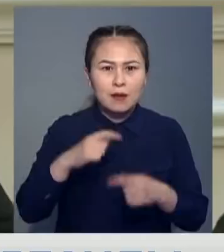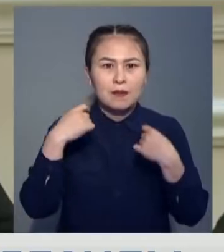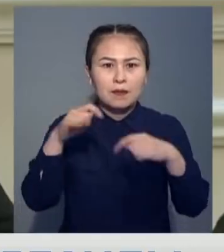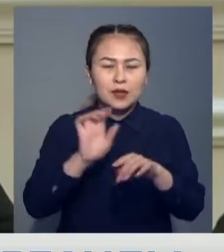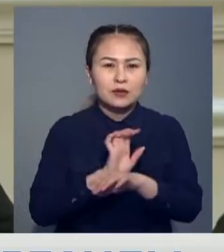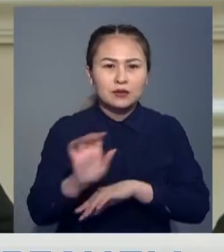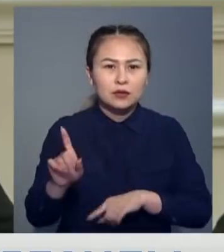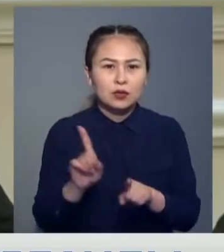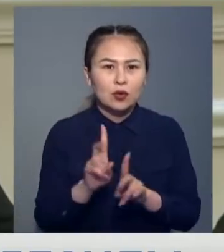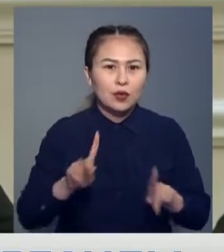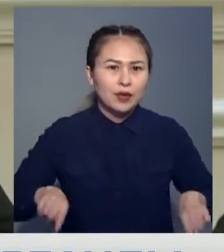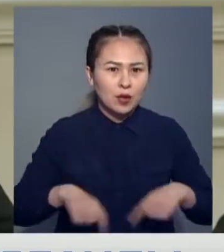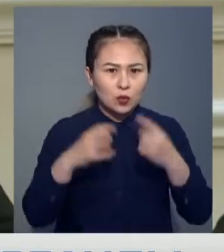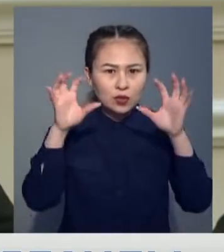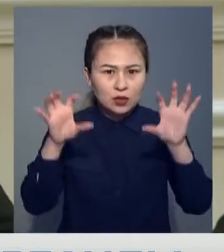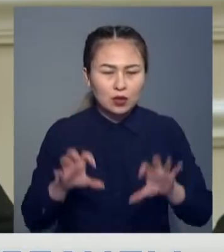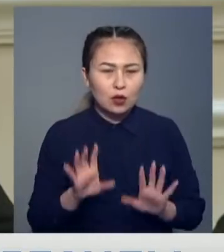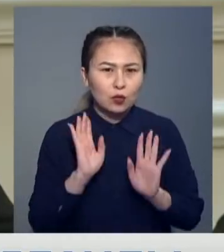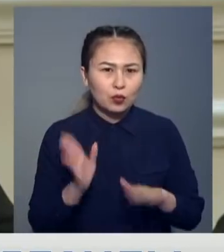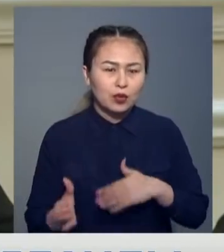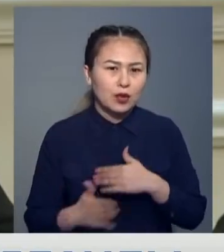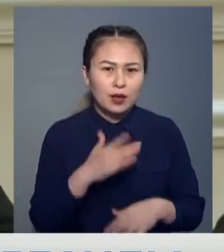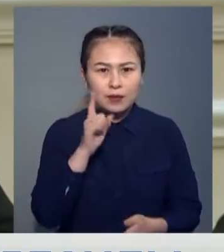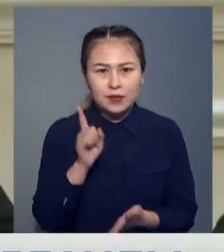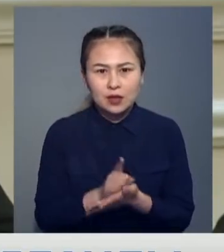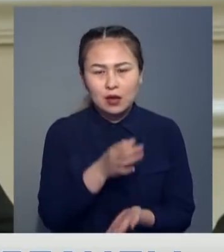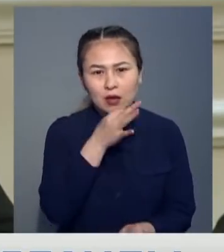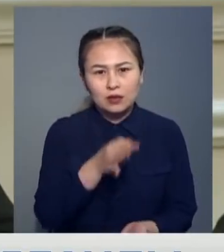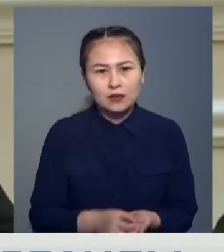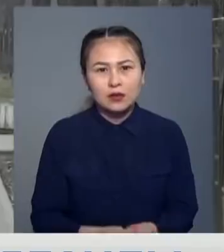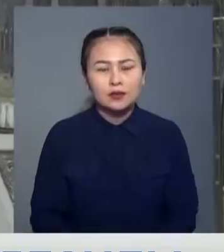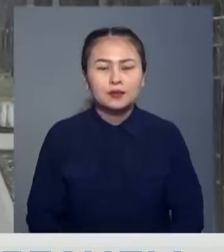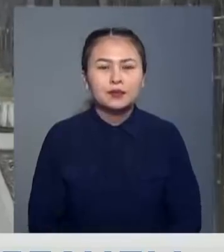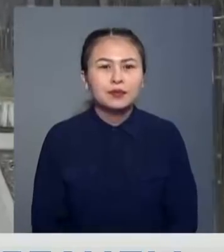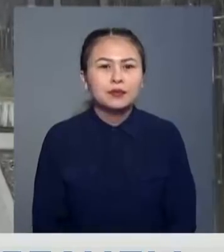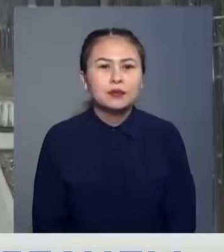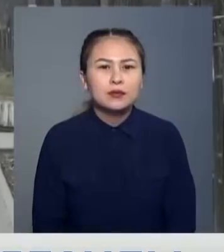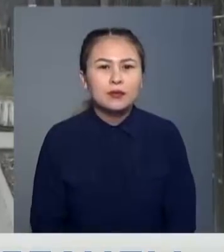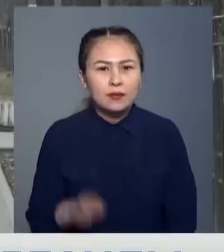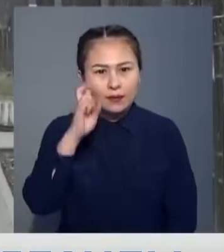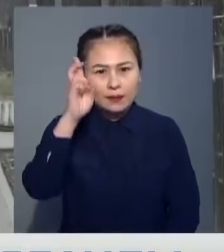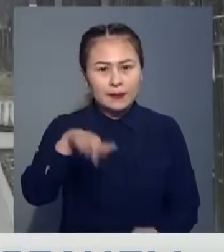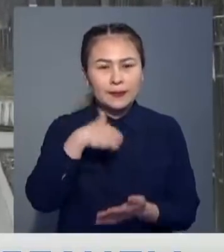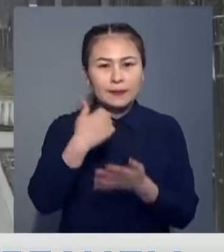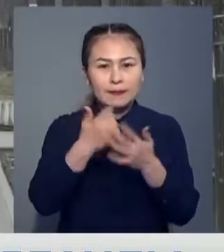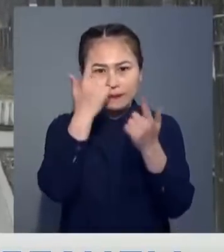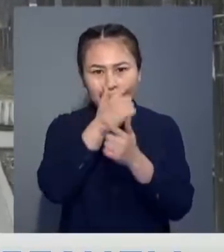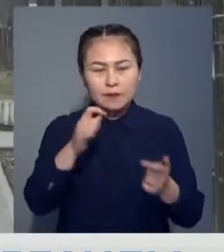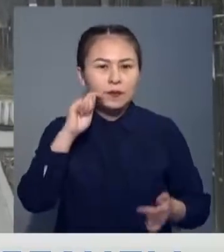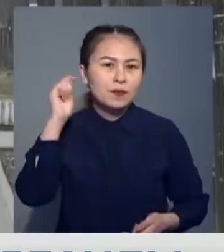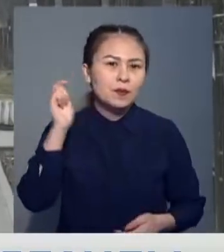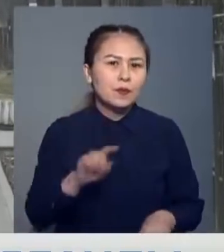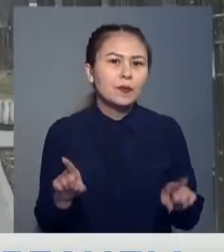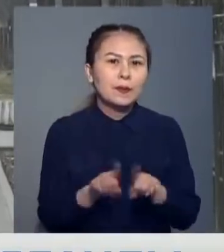салады. Заңды бұзған азаматтарды қылмыстық жауапкершілікке тартуымыз қажет. Мемлекет басшысының жарлығымен